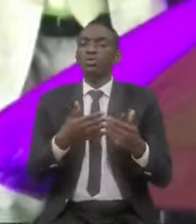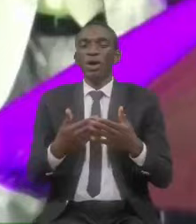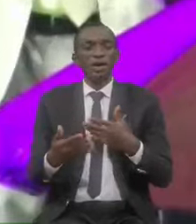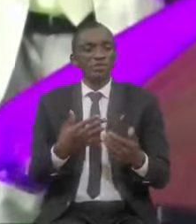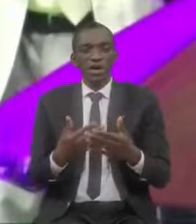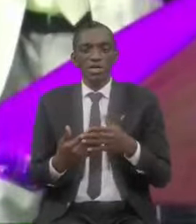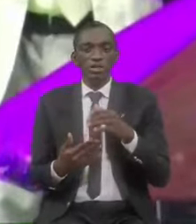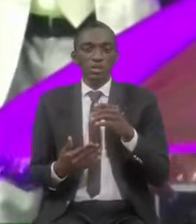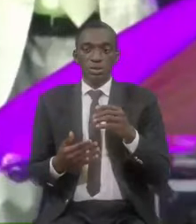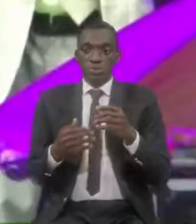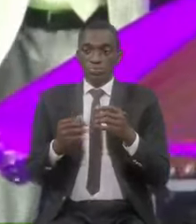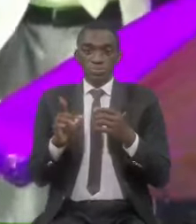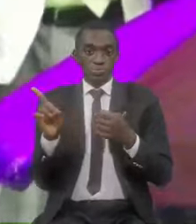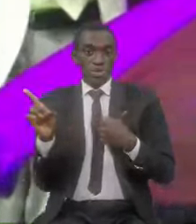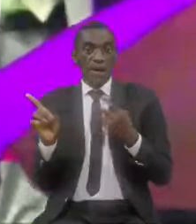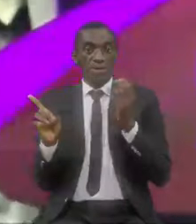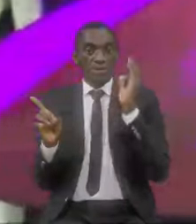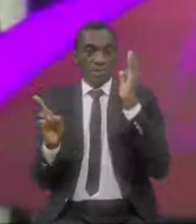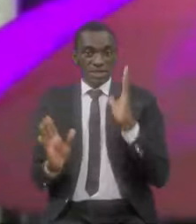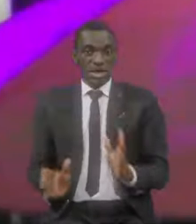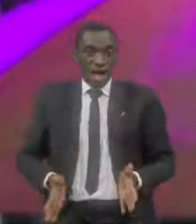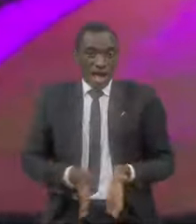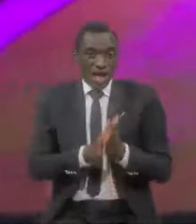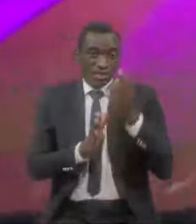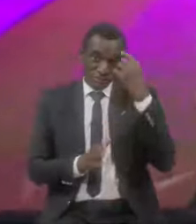ce que je demande en votre faveur,